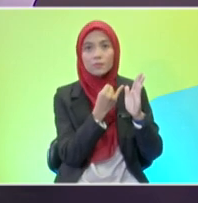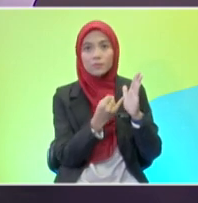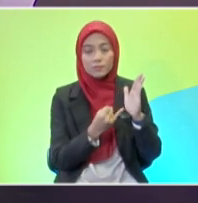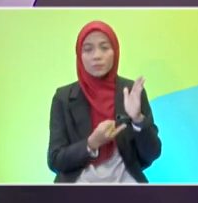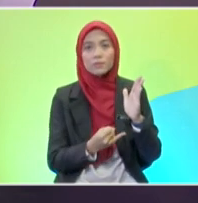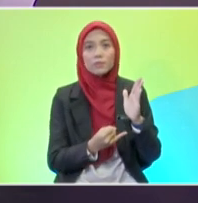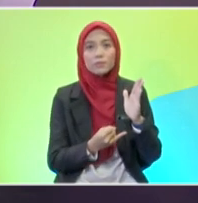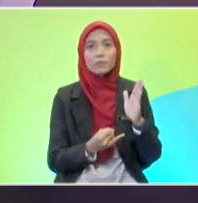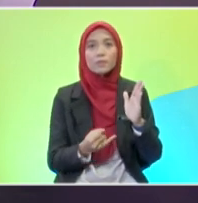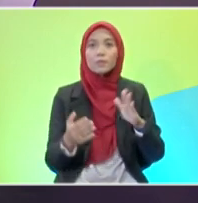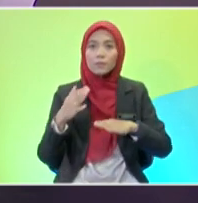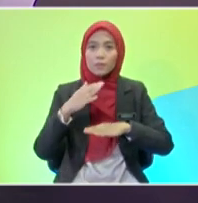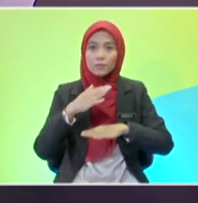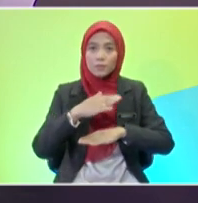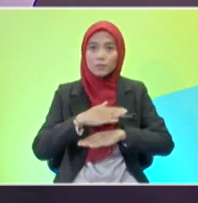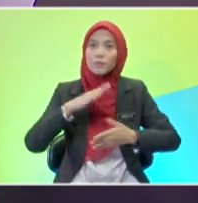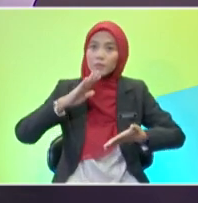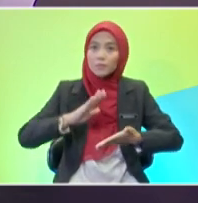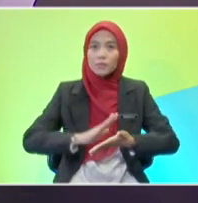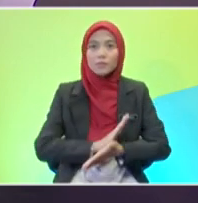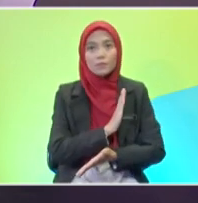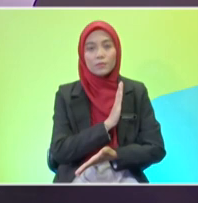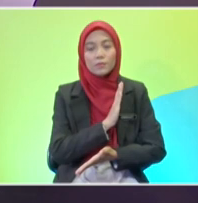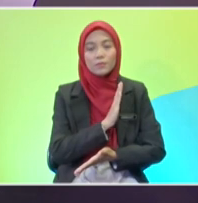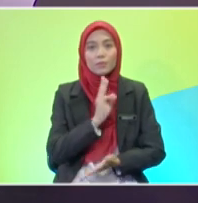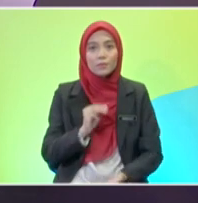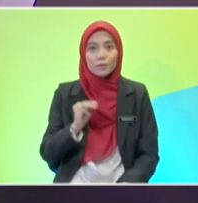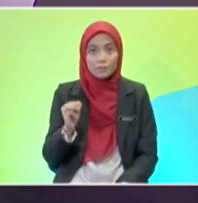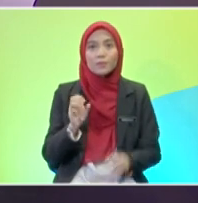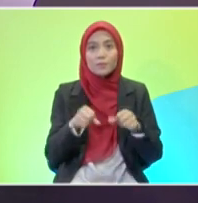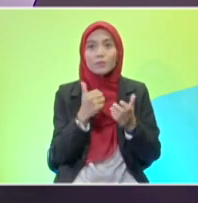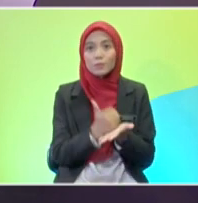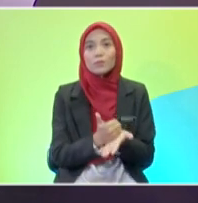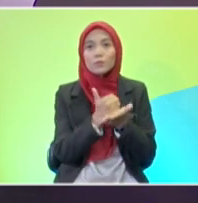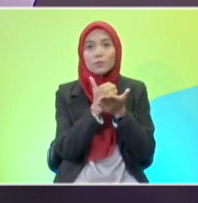atas kertas oke oke murid-murid pun boleh tolong